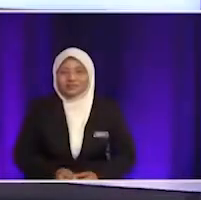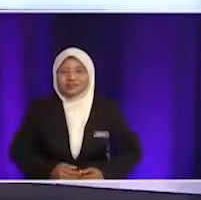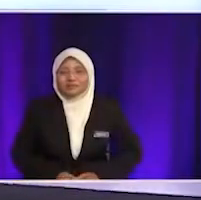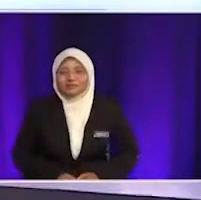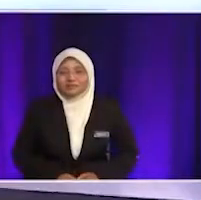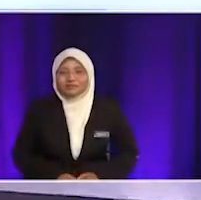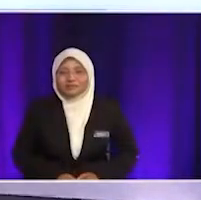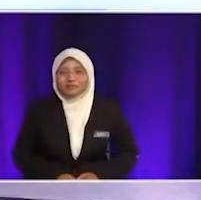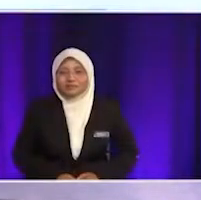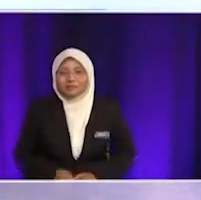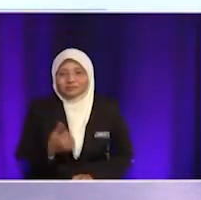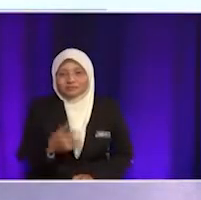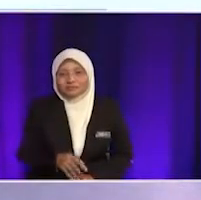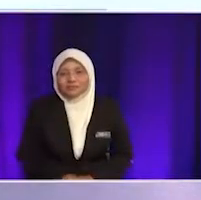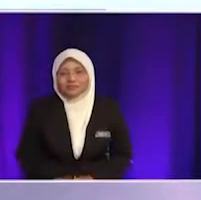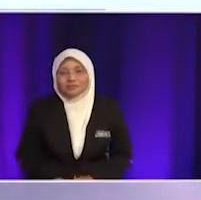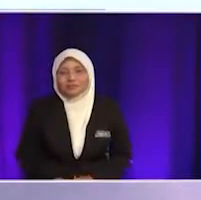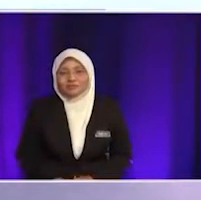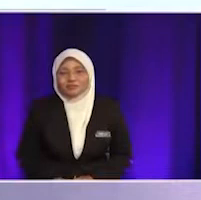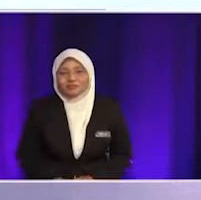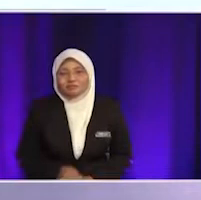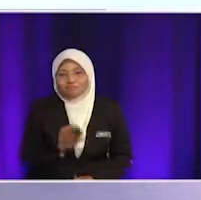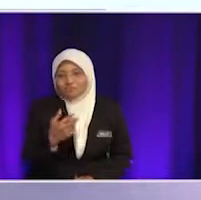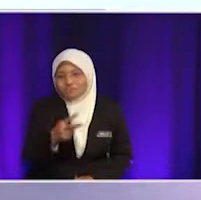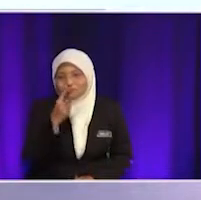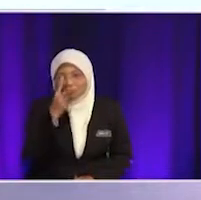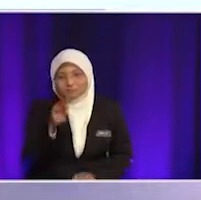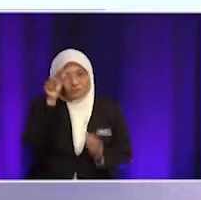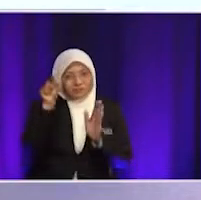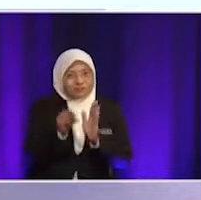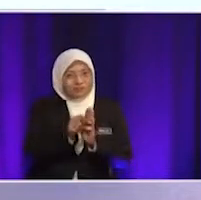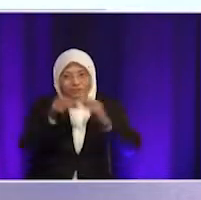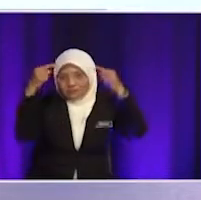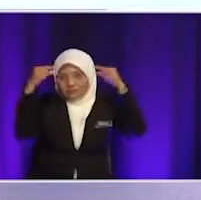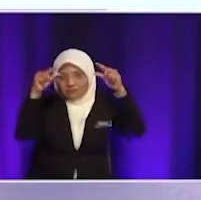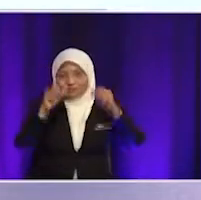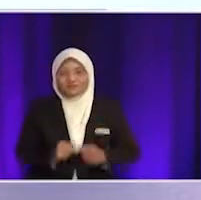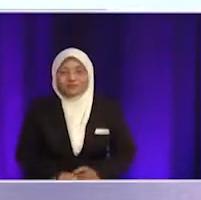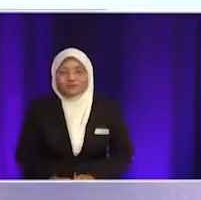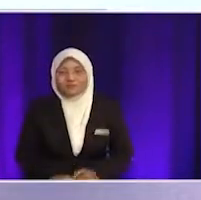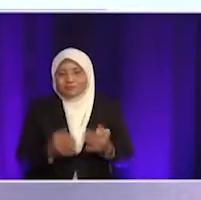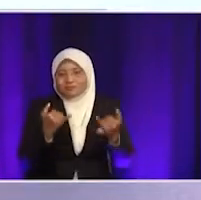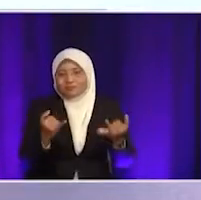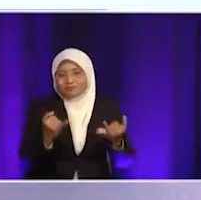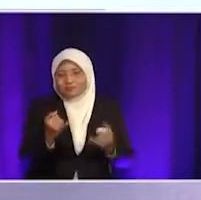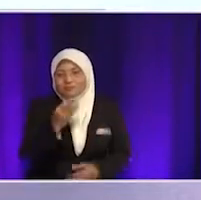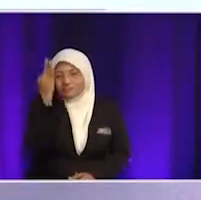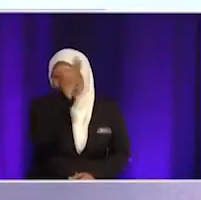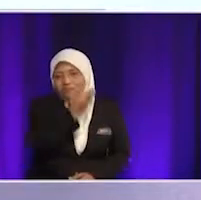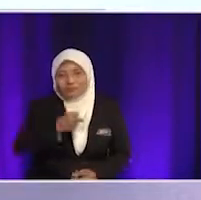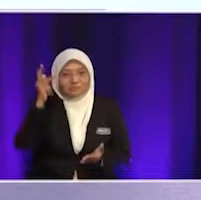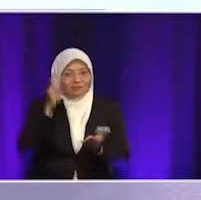Oke sudah tentunya anda melihat profil guru kita pada hari ini tapi belum perkenalkan lagi taco kita